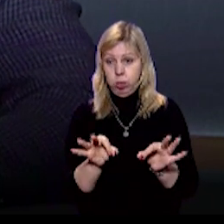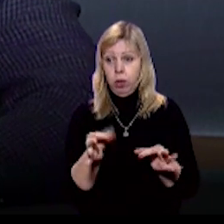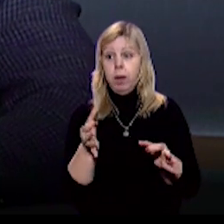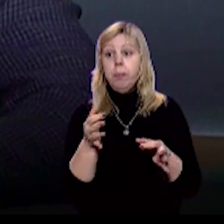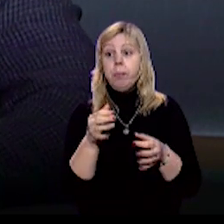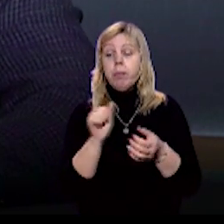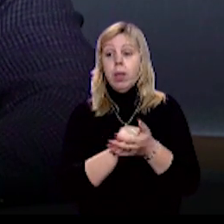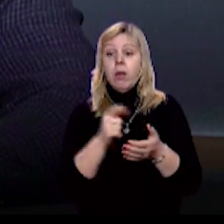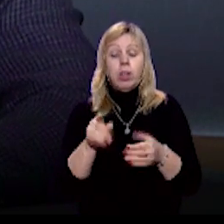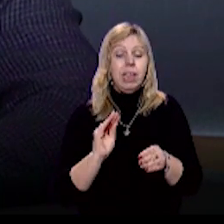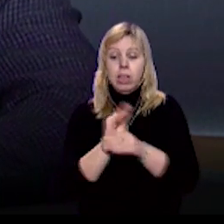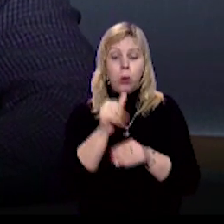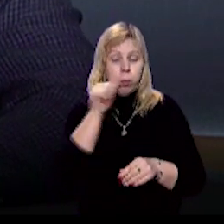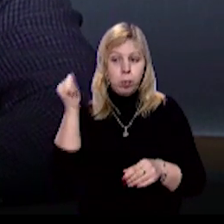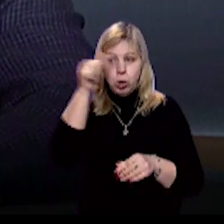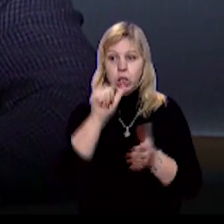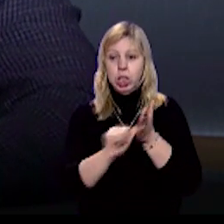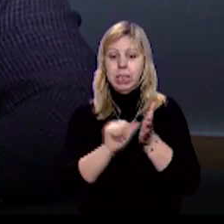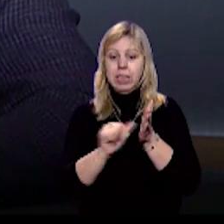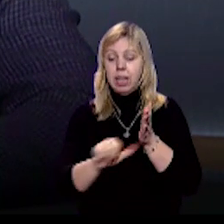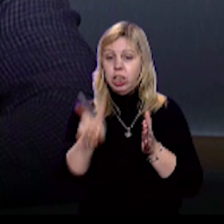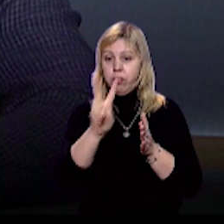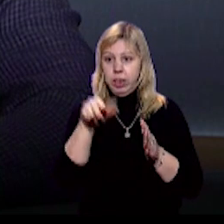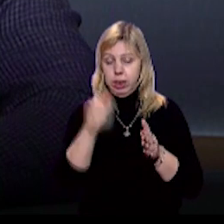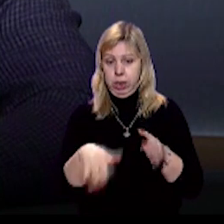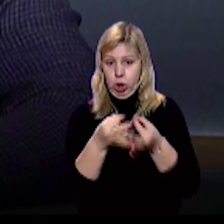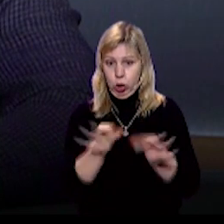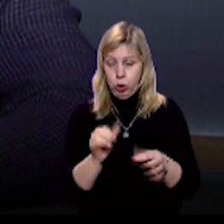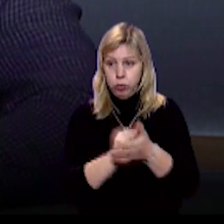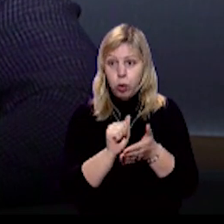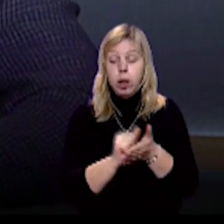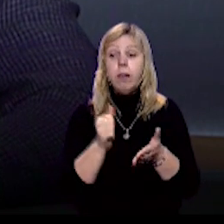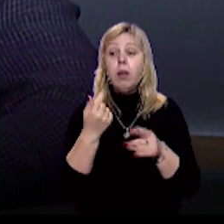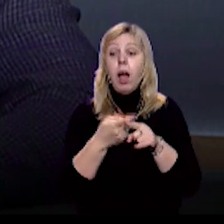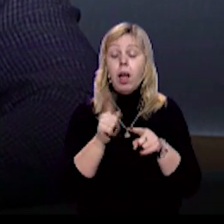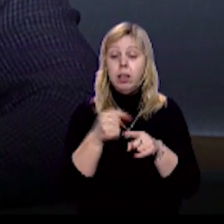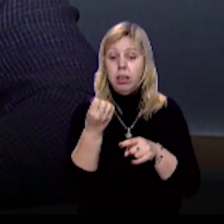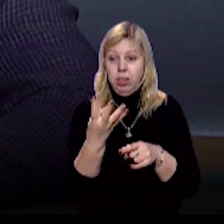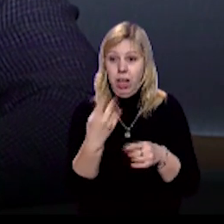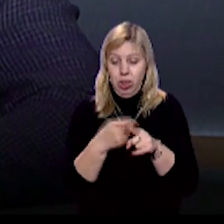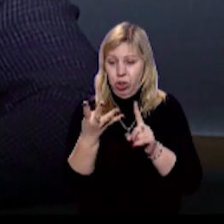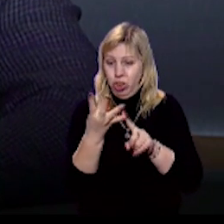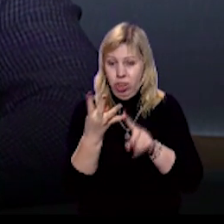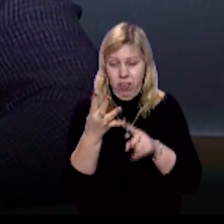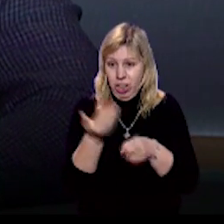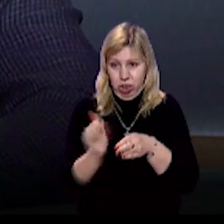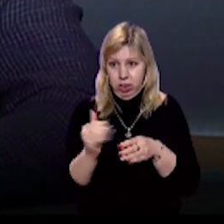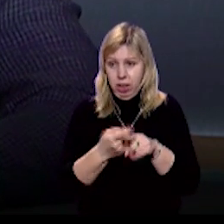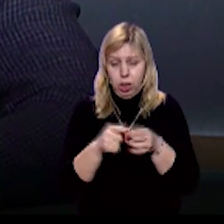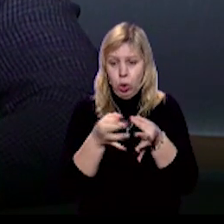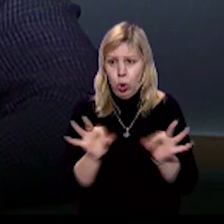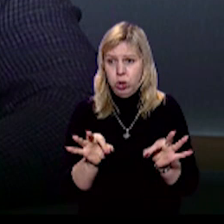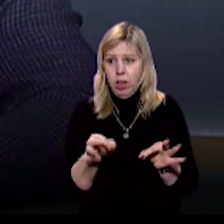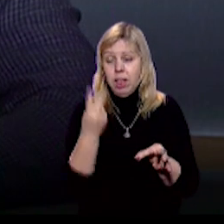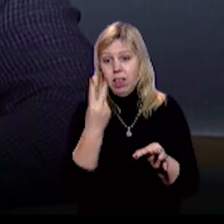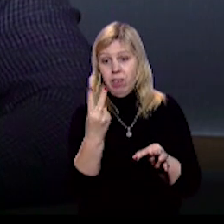це вони не додали в прошлому році 62 тисячі дозволів, а 15 – це четверта лише частинка, це цих дозволів